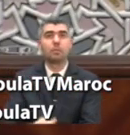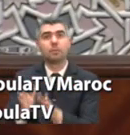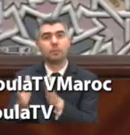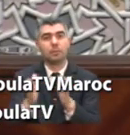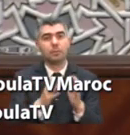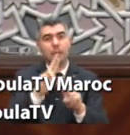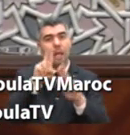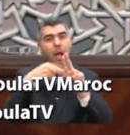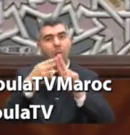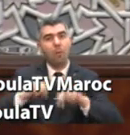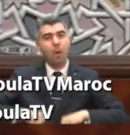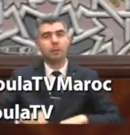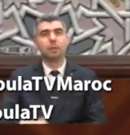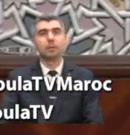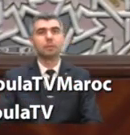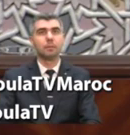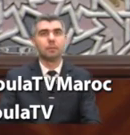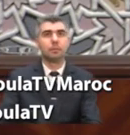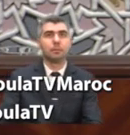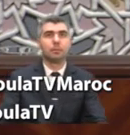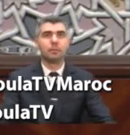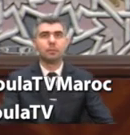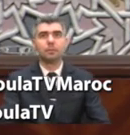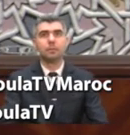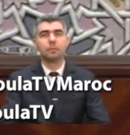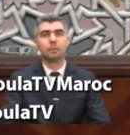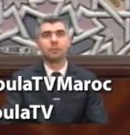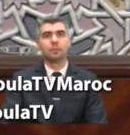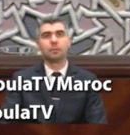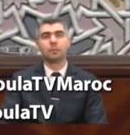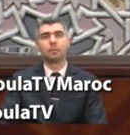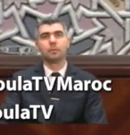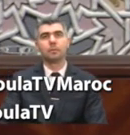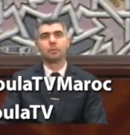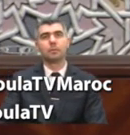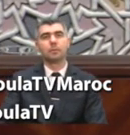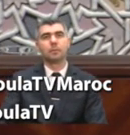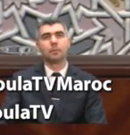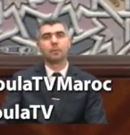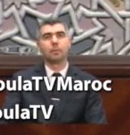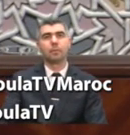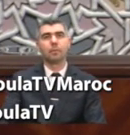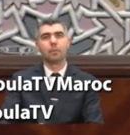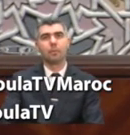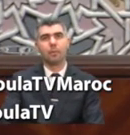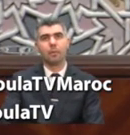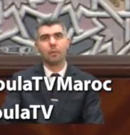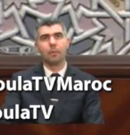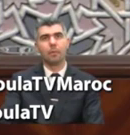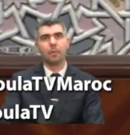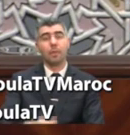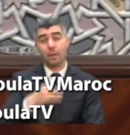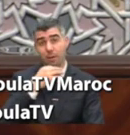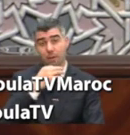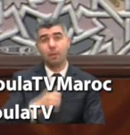تفضلوا. المرجو حسن استعمال ذاك مكبر الصوت باش يسمعوكم الساده النواب. لا، فيما